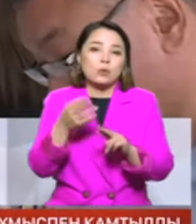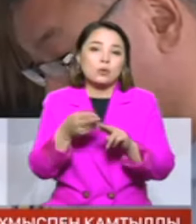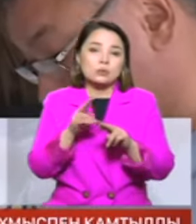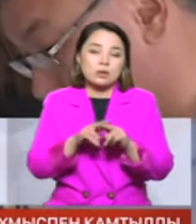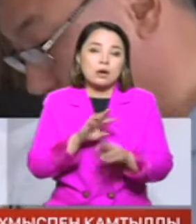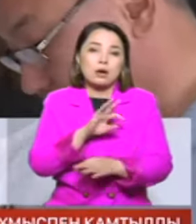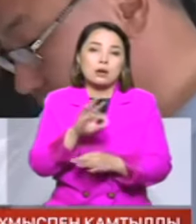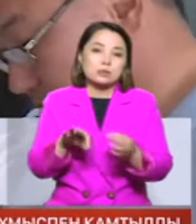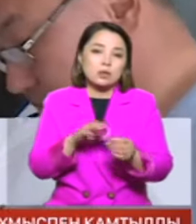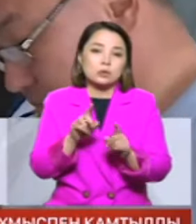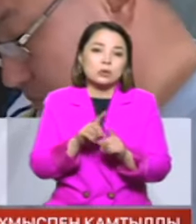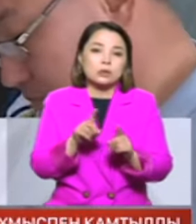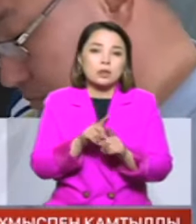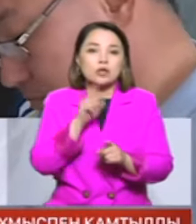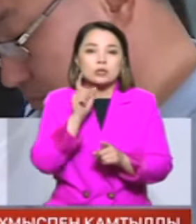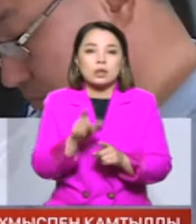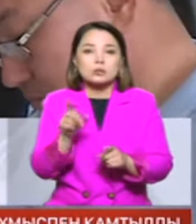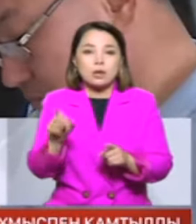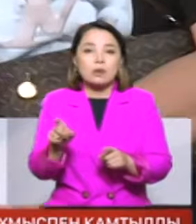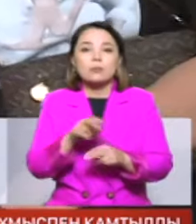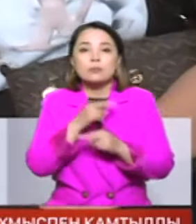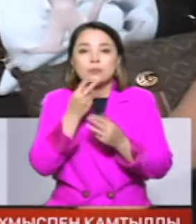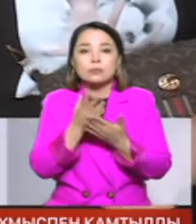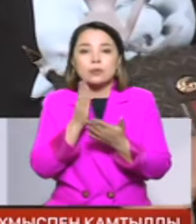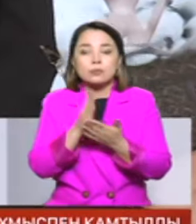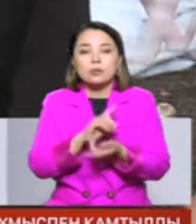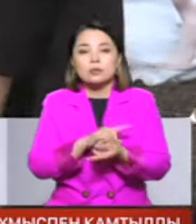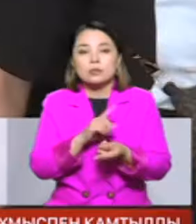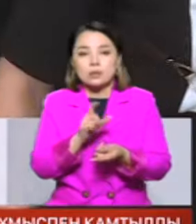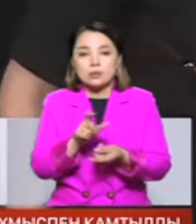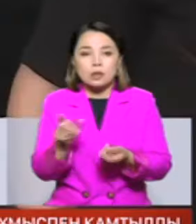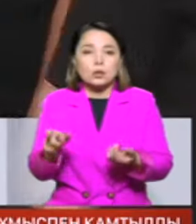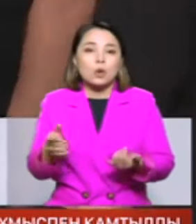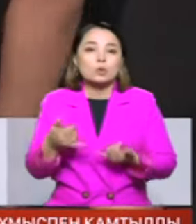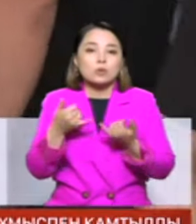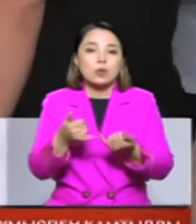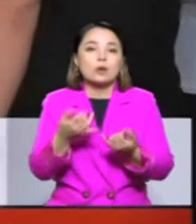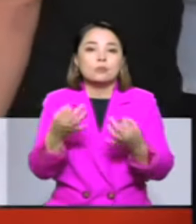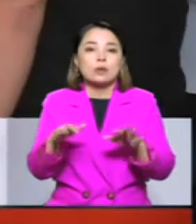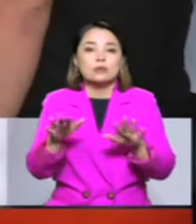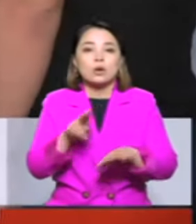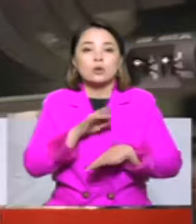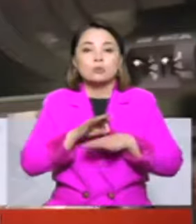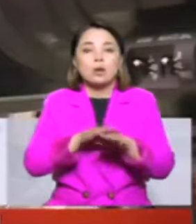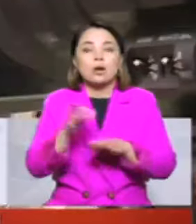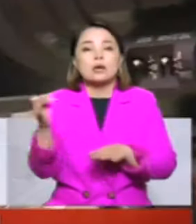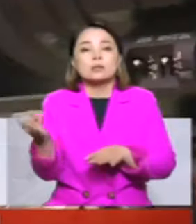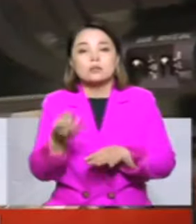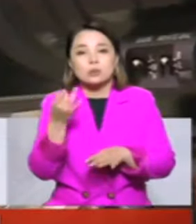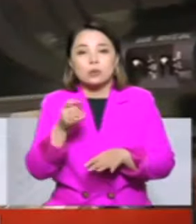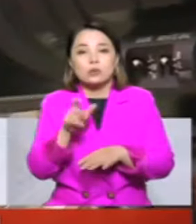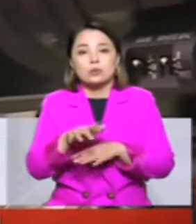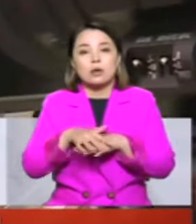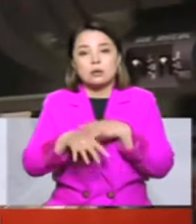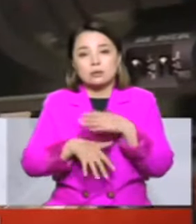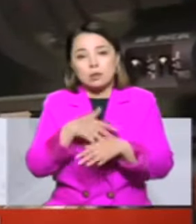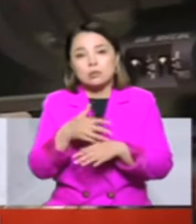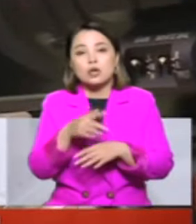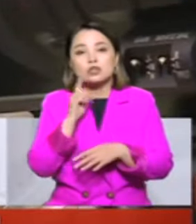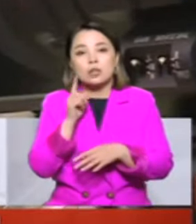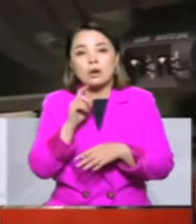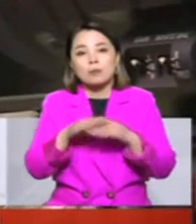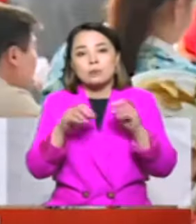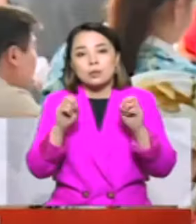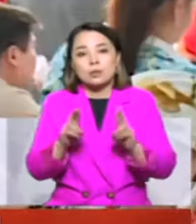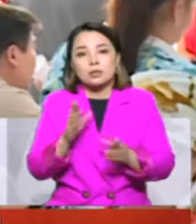осындай артықшылықты әсіресе жастар қалт жібермеуде. Теріскейден ұсынылған бос жұмыс орындарына қызығушылық танытып келгендердің көбі жас